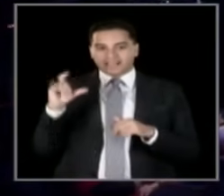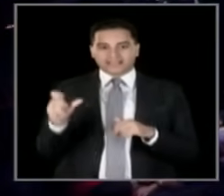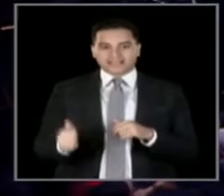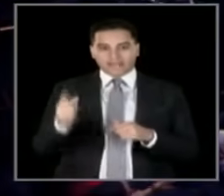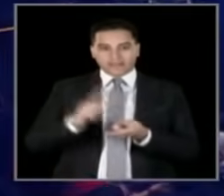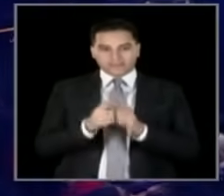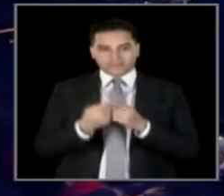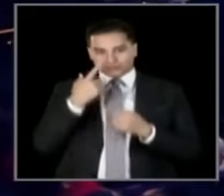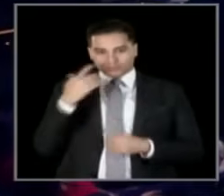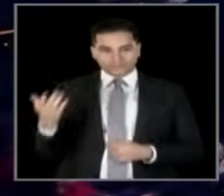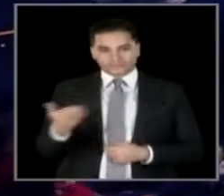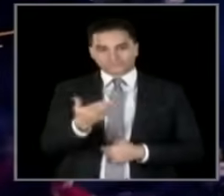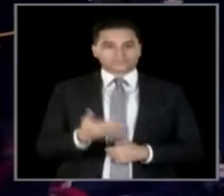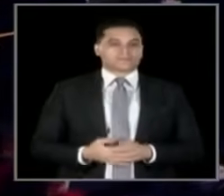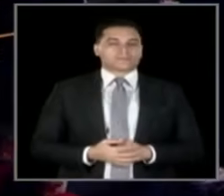مكانك.